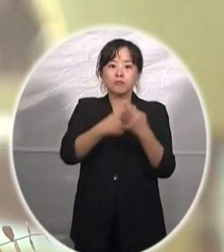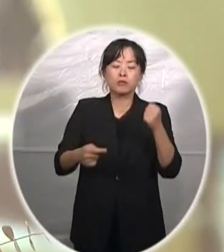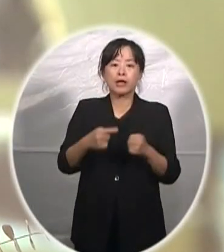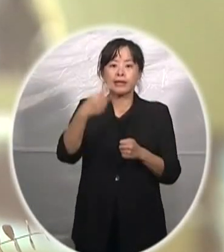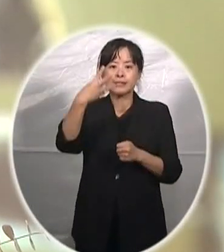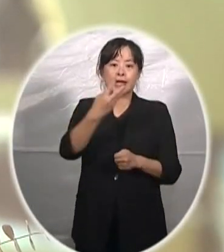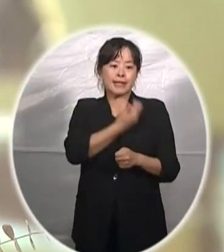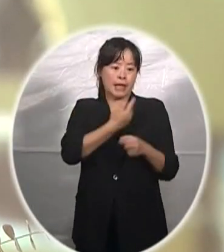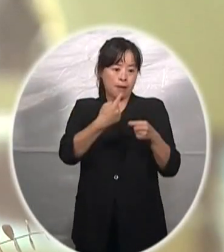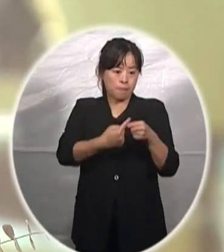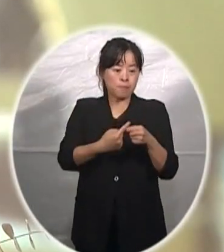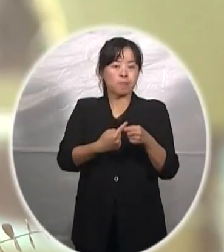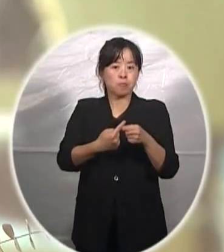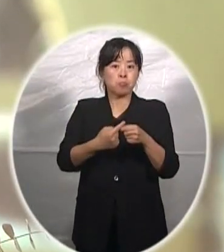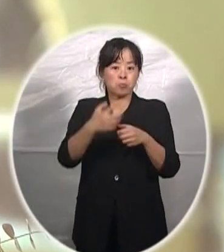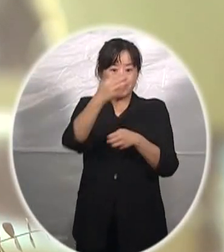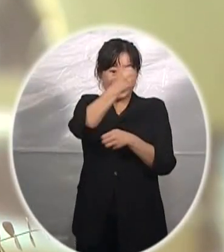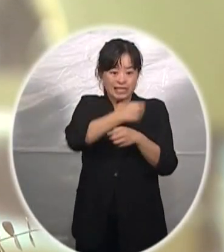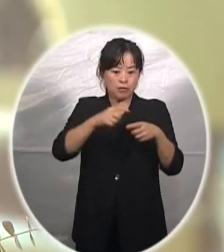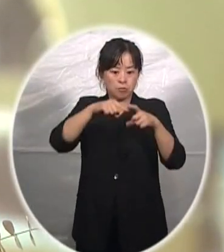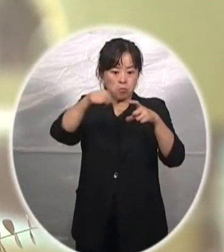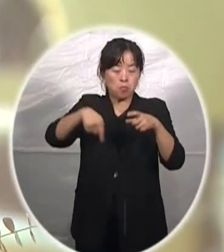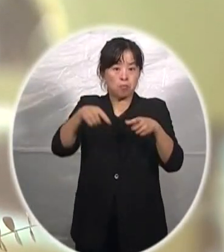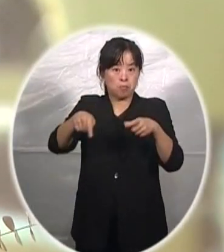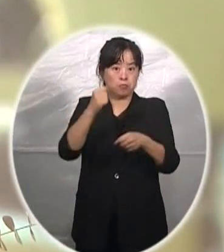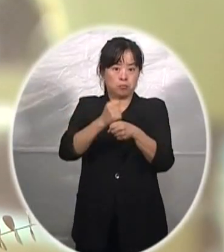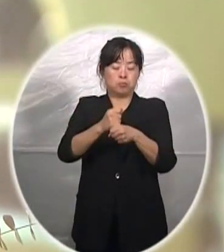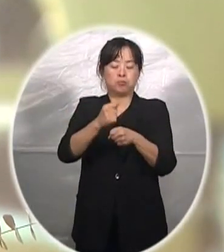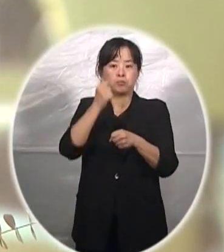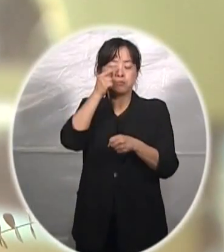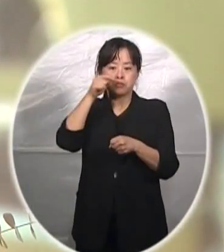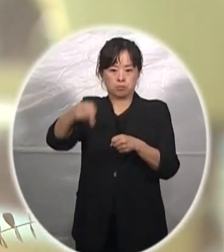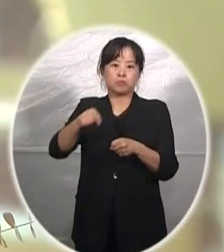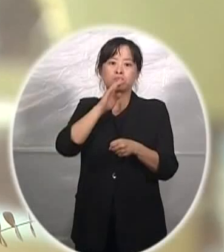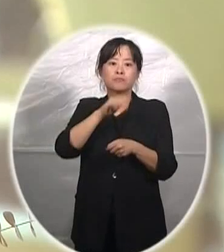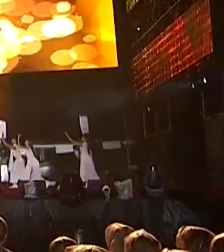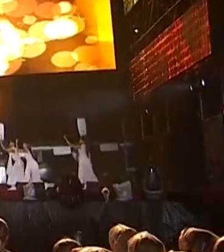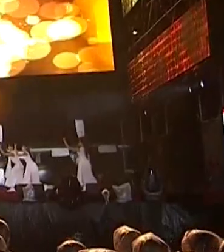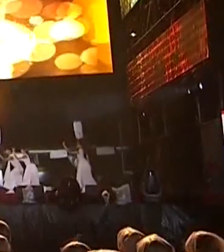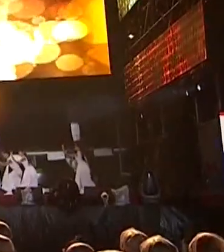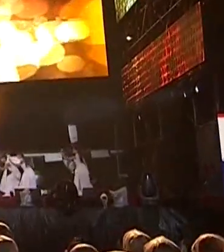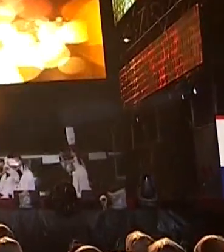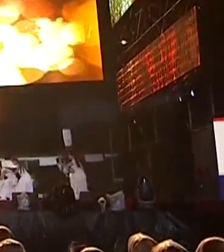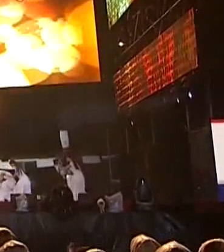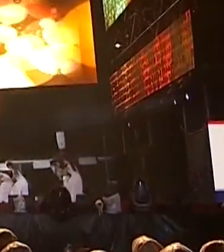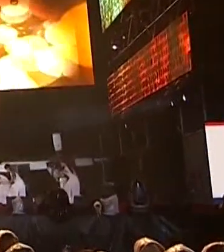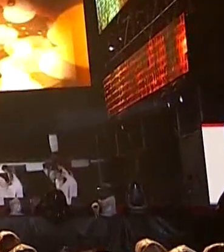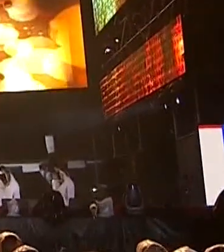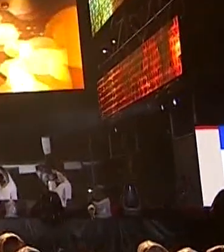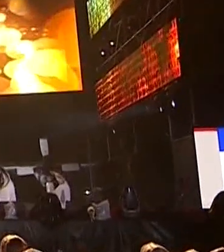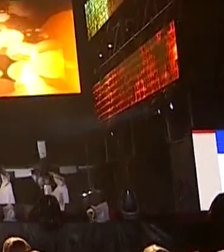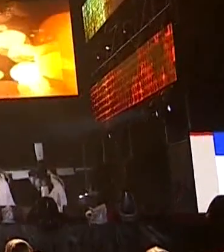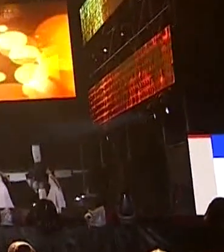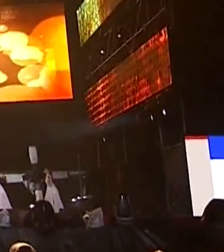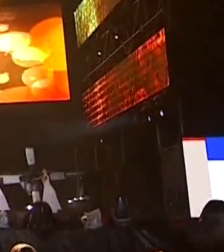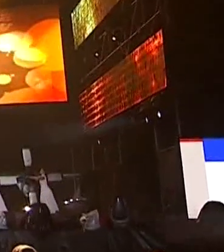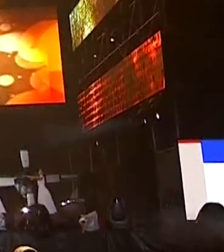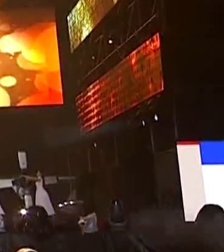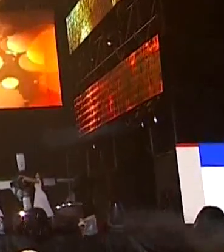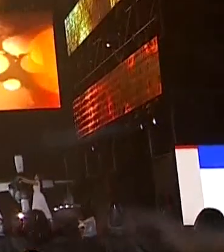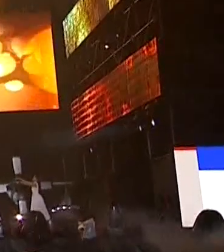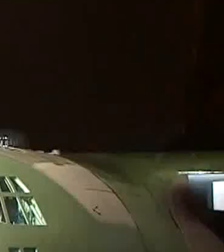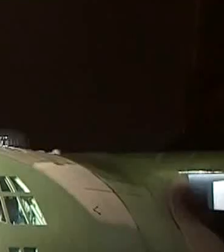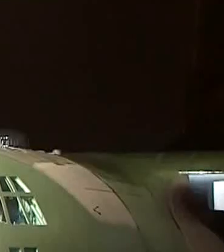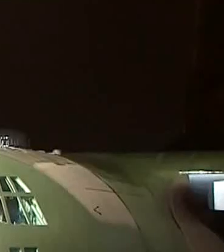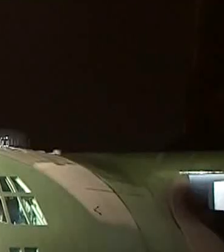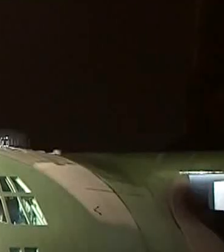3纳米晶片的聚落，就在我们台南的南科。 台南有文化，有科技，台湾也有超